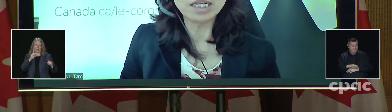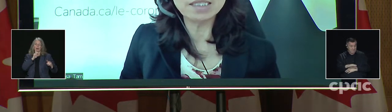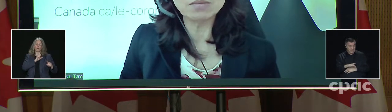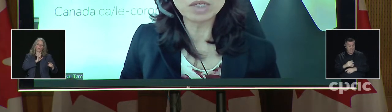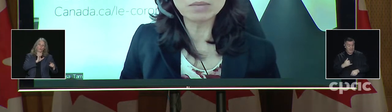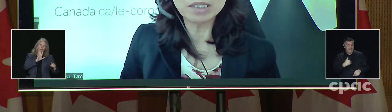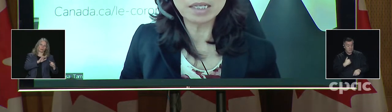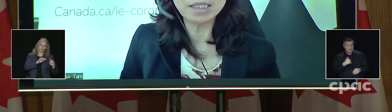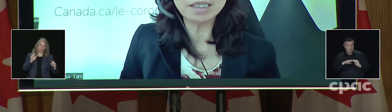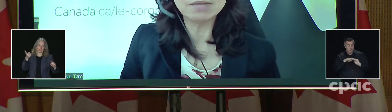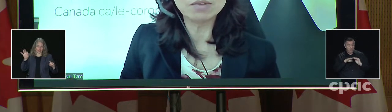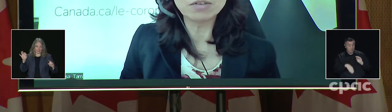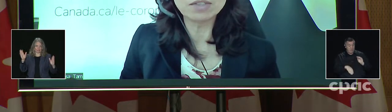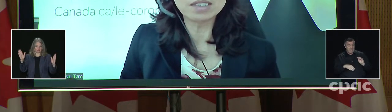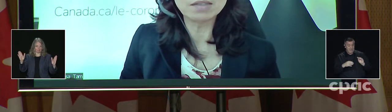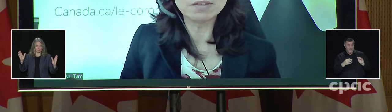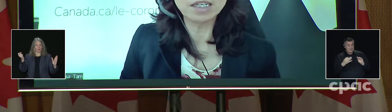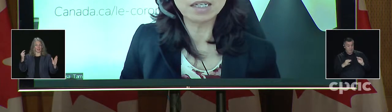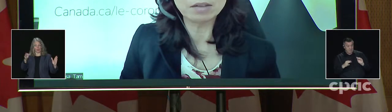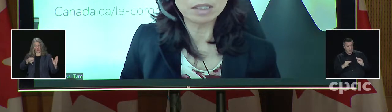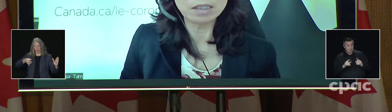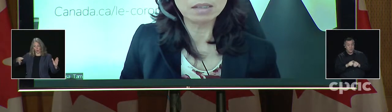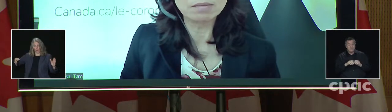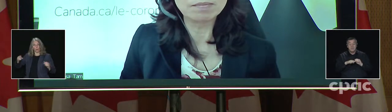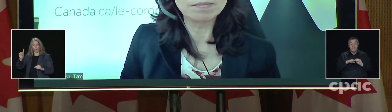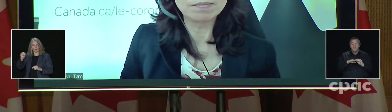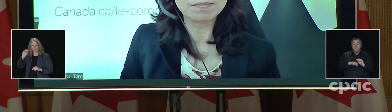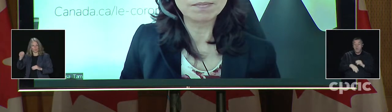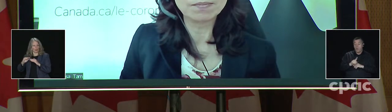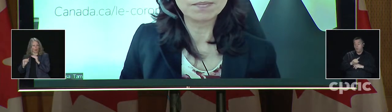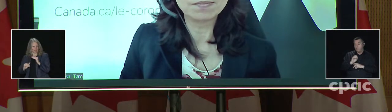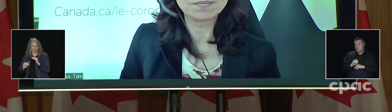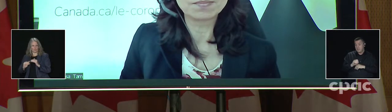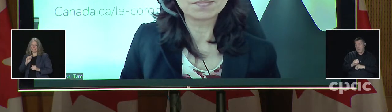with less than 1% involving severe illness.